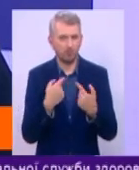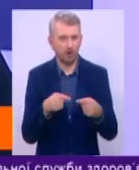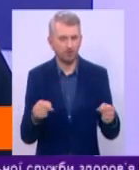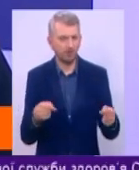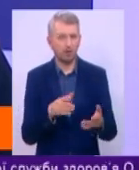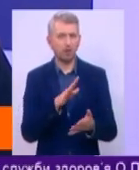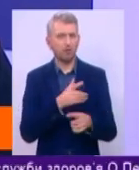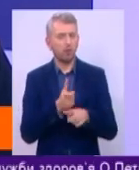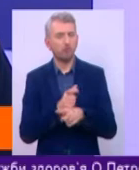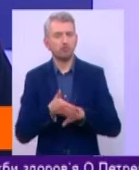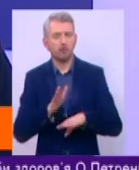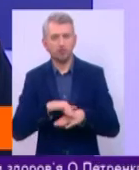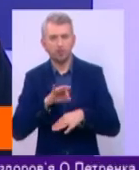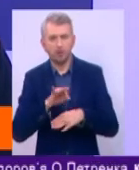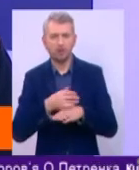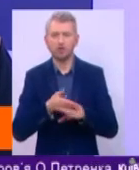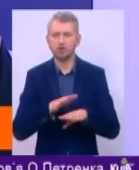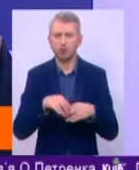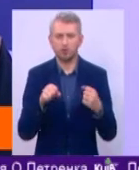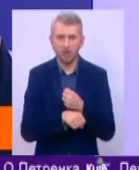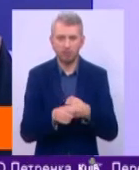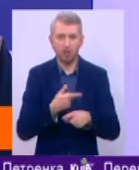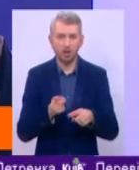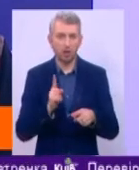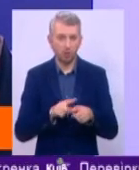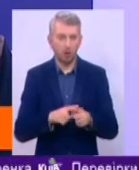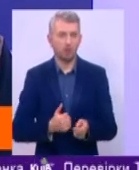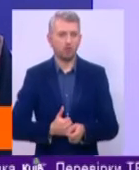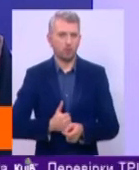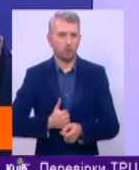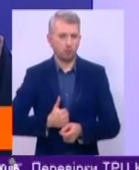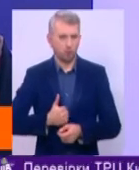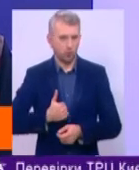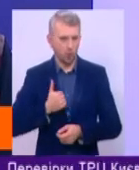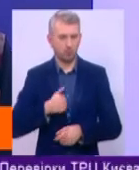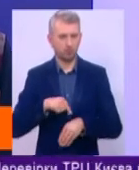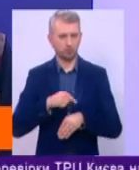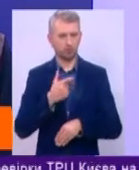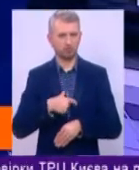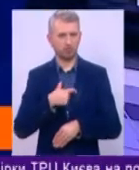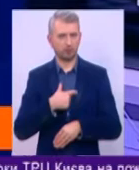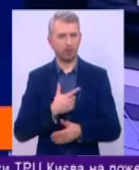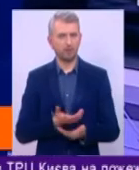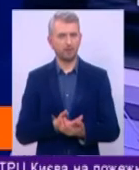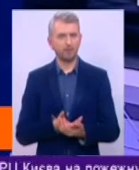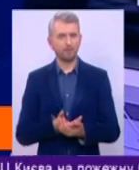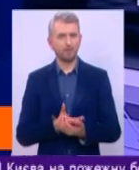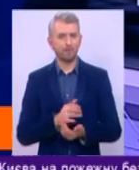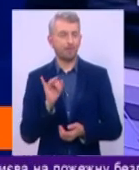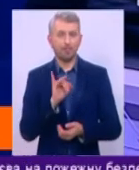бывают очень тяжкие больные с тяжелыми травмами, которые достойно выходят из этого состояния. И поэтому